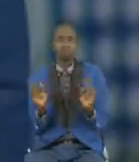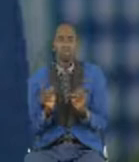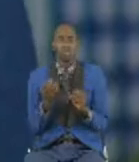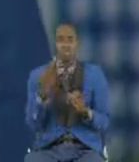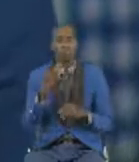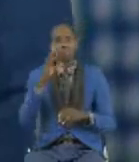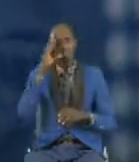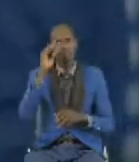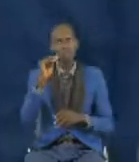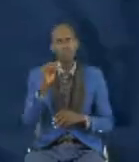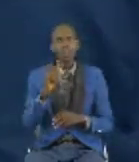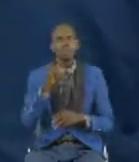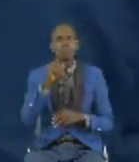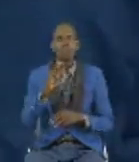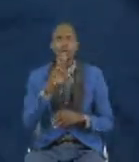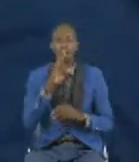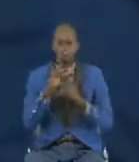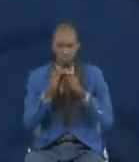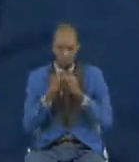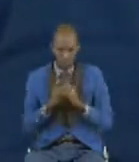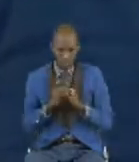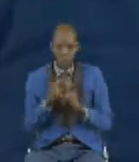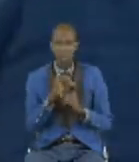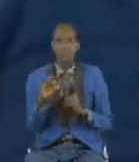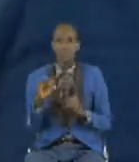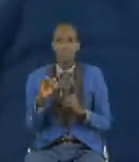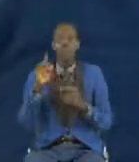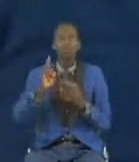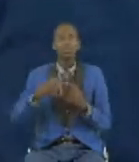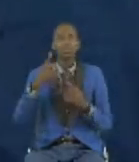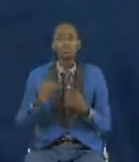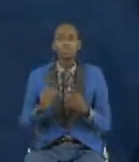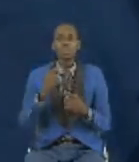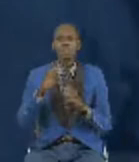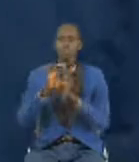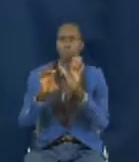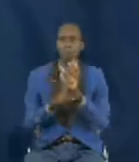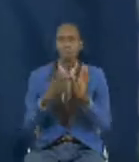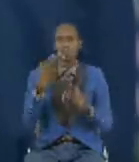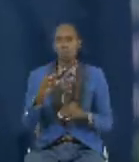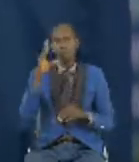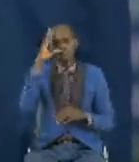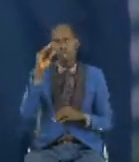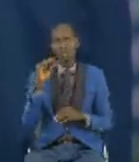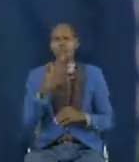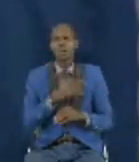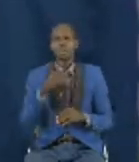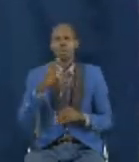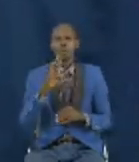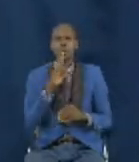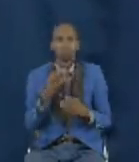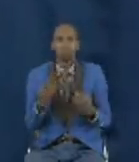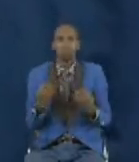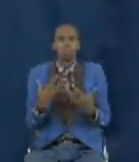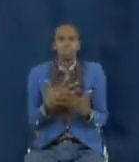hommes. Tu fléchis devant les commandements des hommes. Et tu